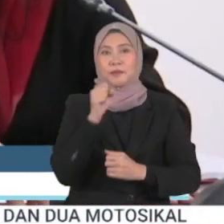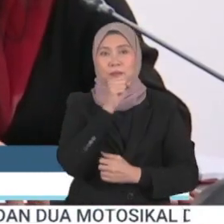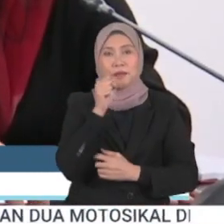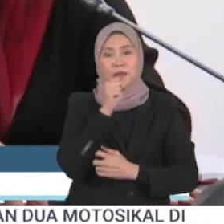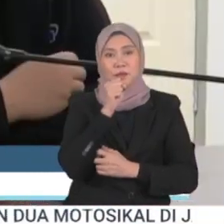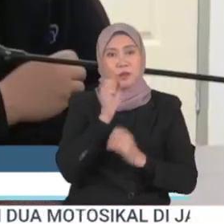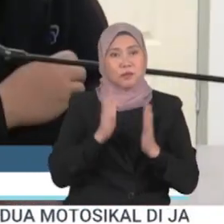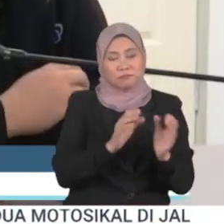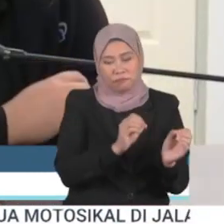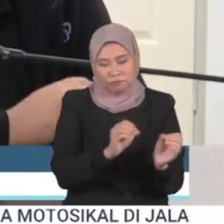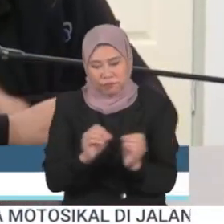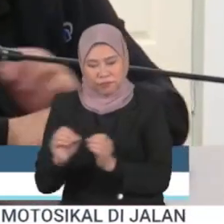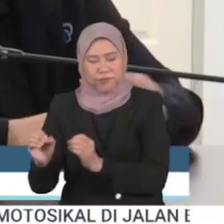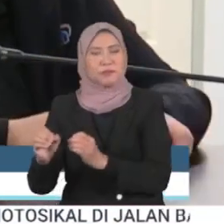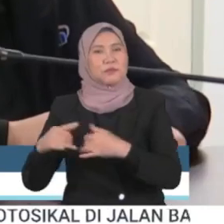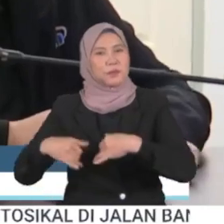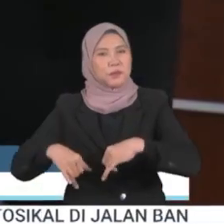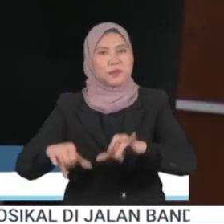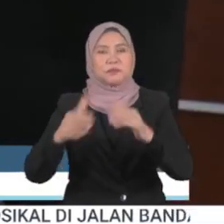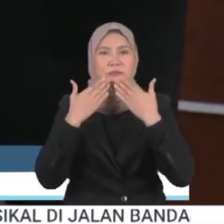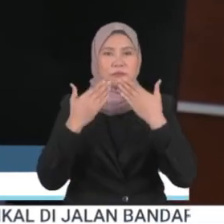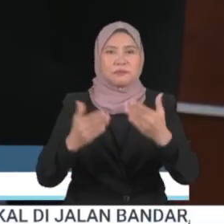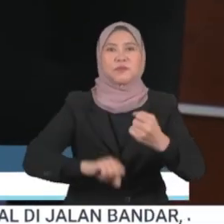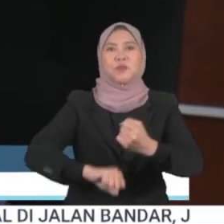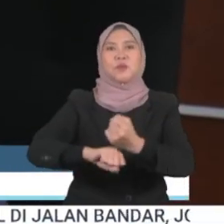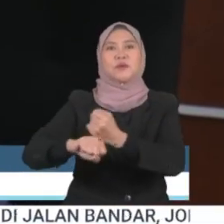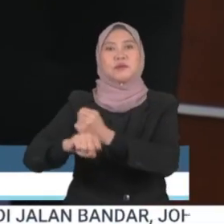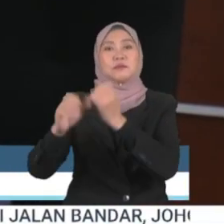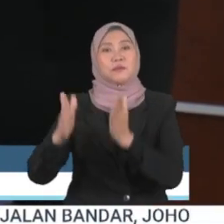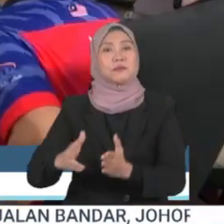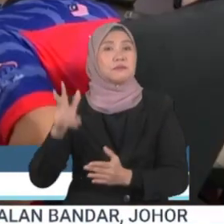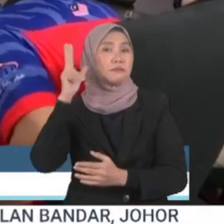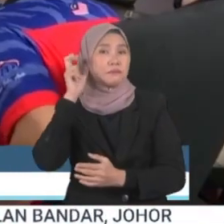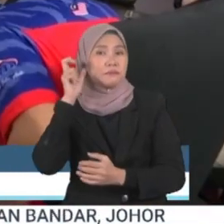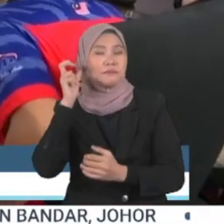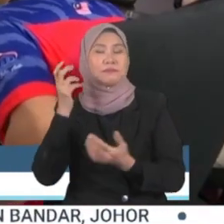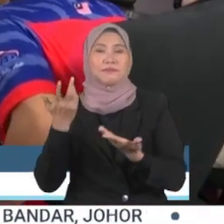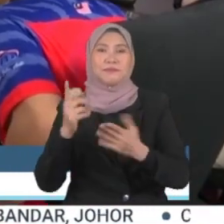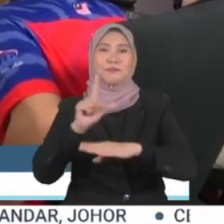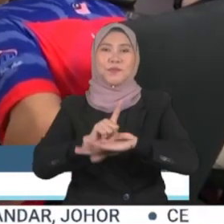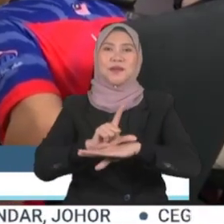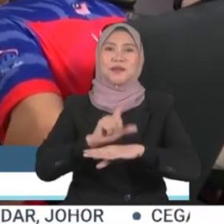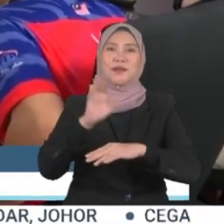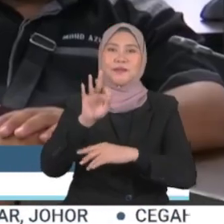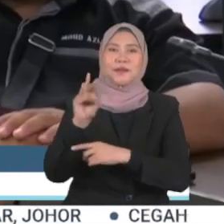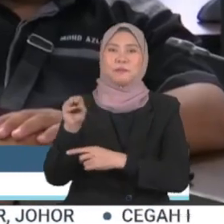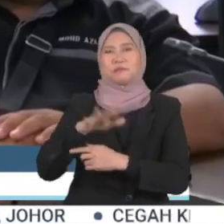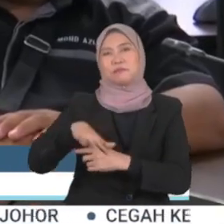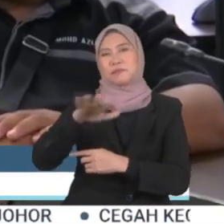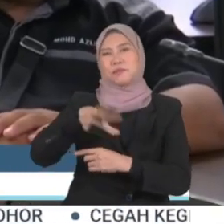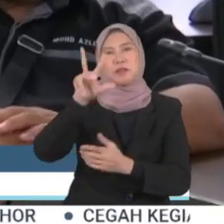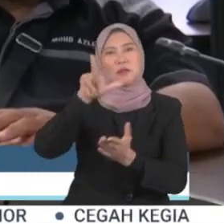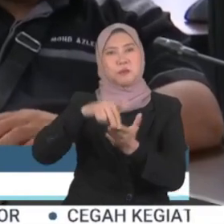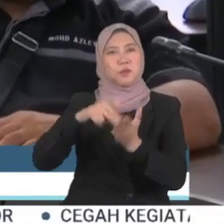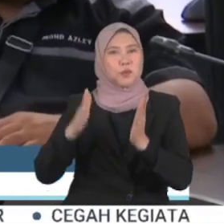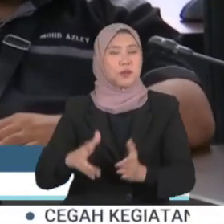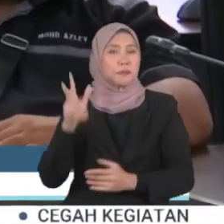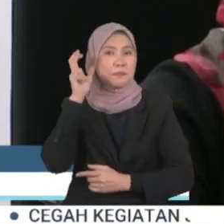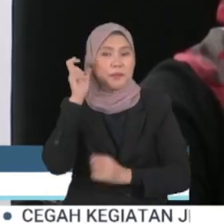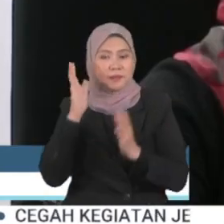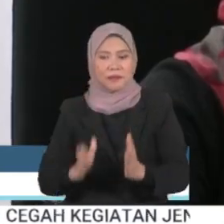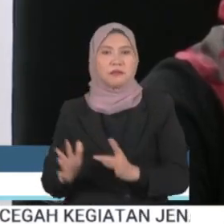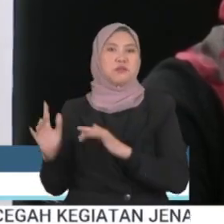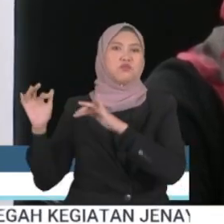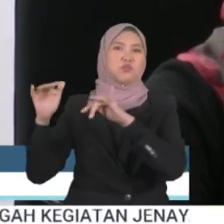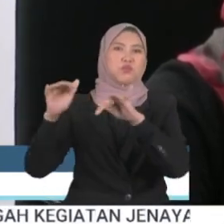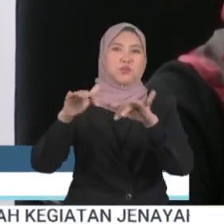hth diteruskan sebagai menghargai sokongan pendengar kepada Labuan FM kira-kira 3000 pendengar dijangka